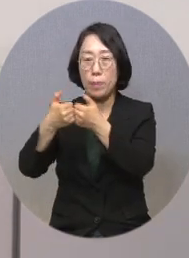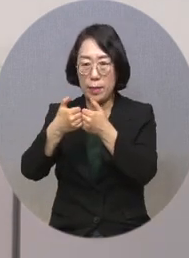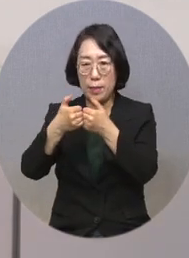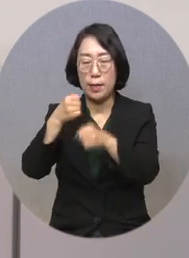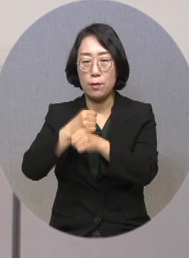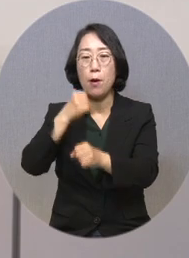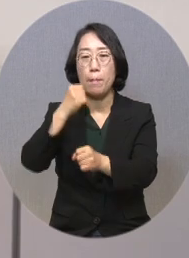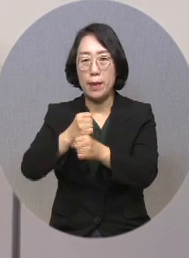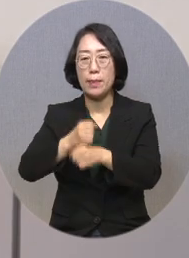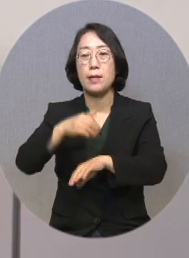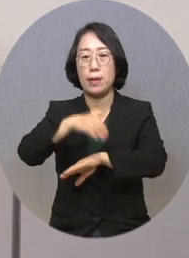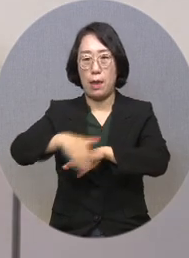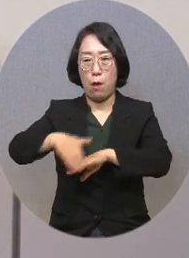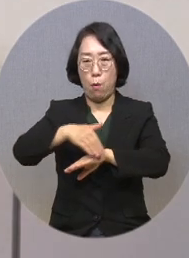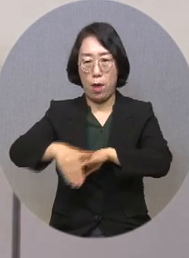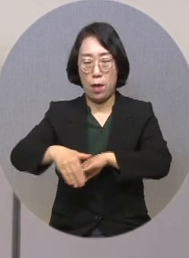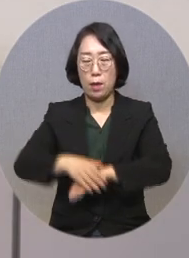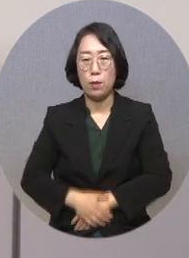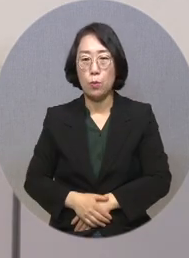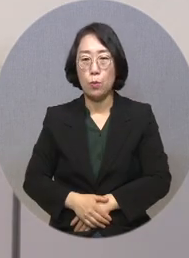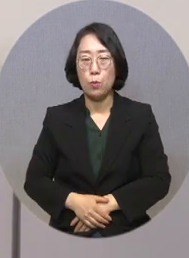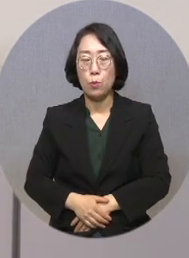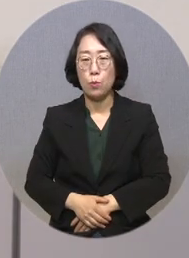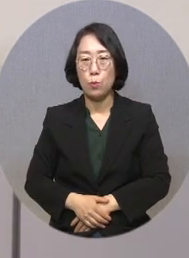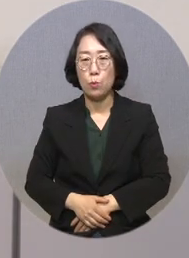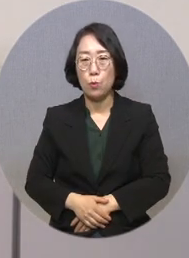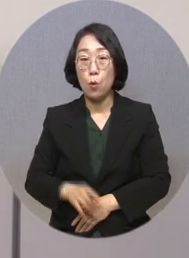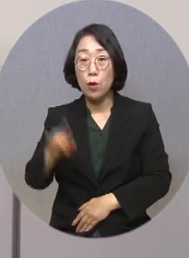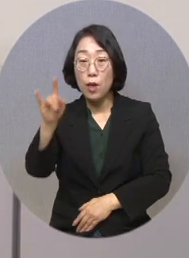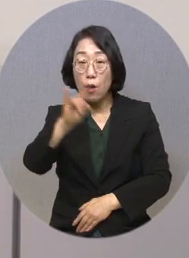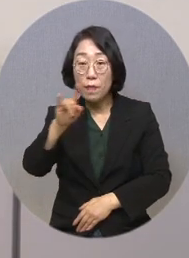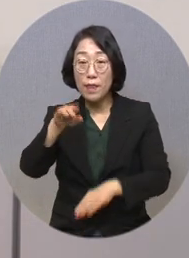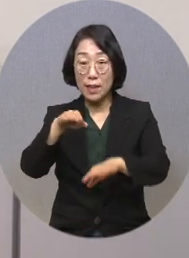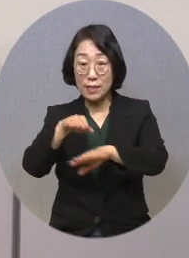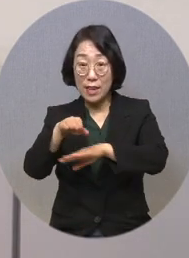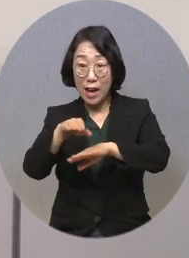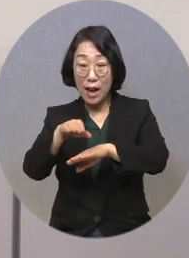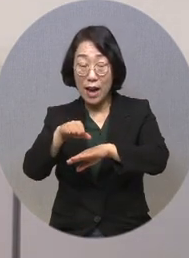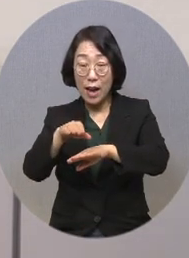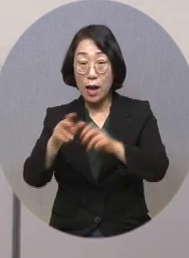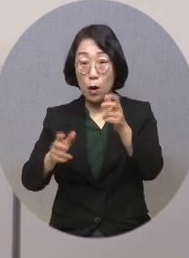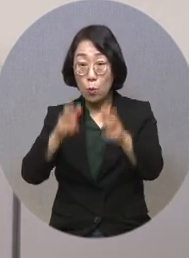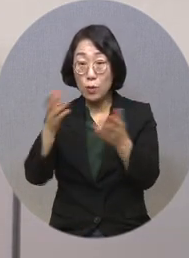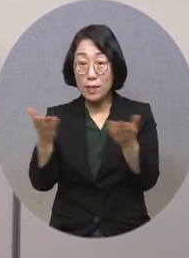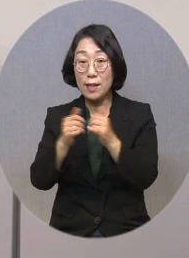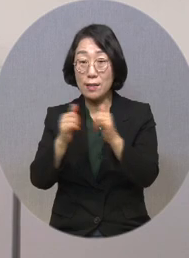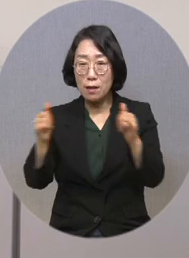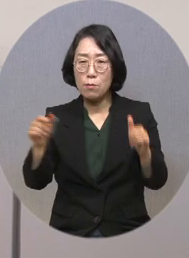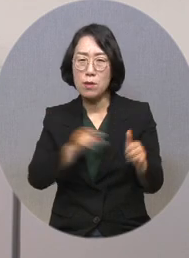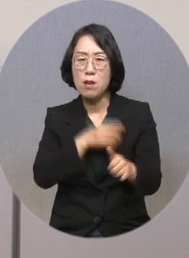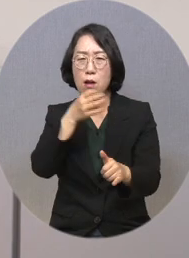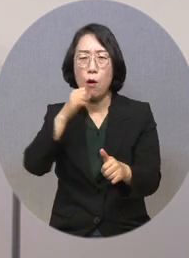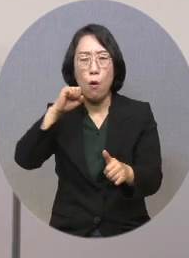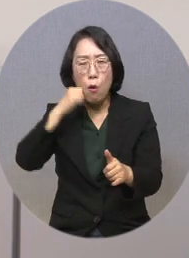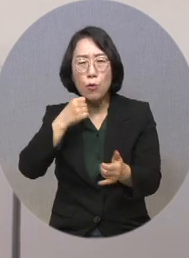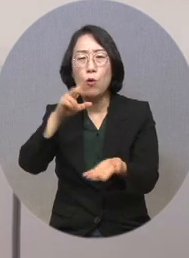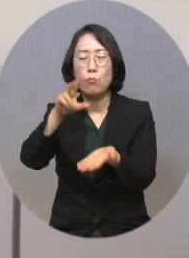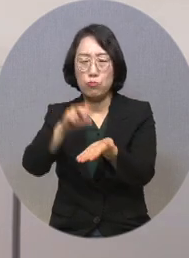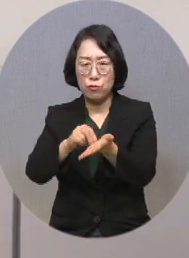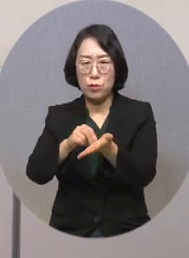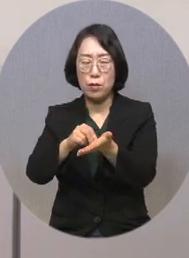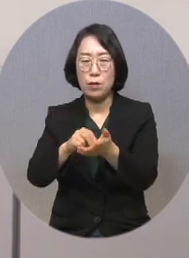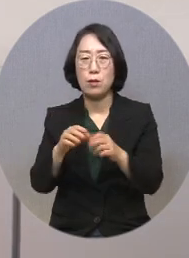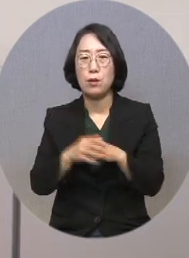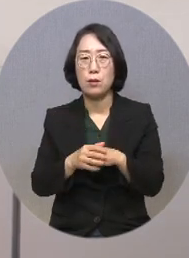만들어내겠습니다. 또 현대차 직원들의 가장 애로사항인 현재